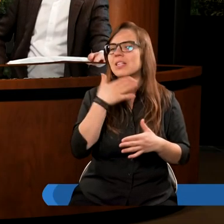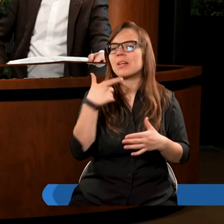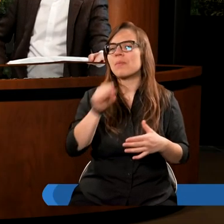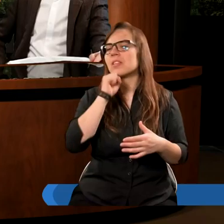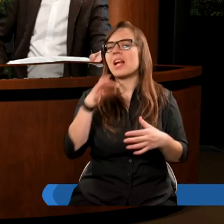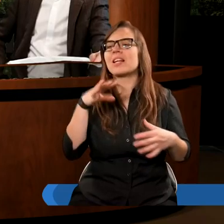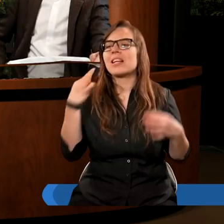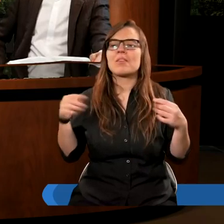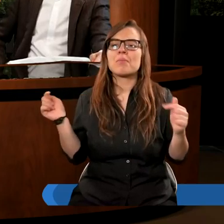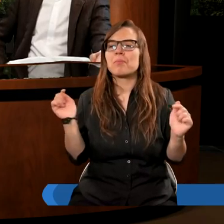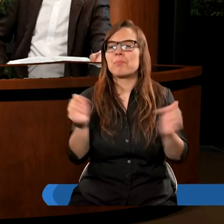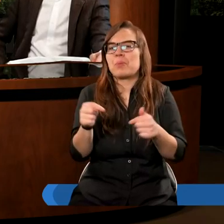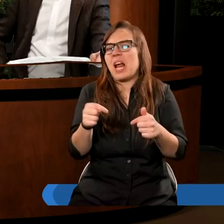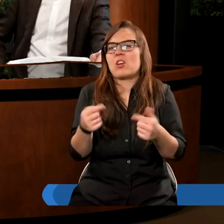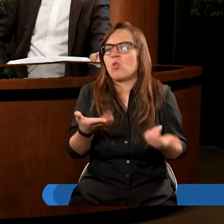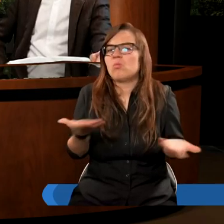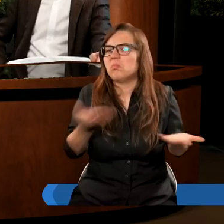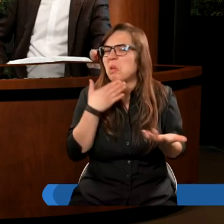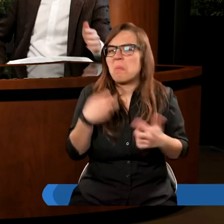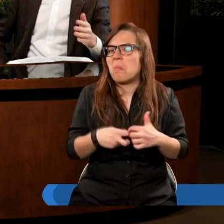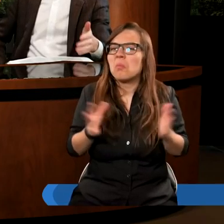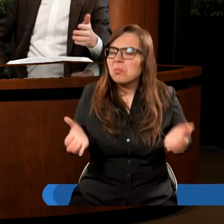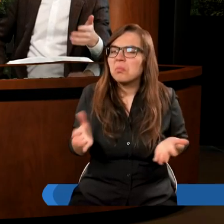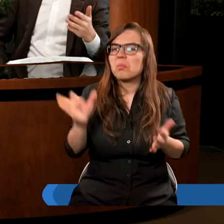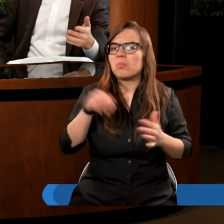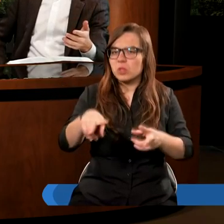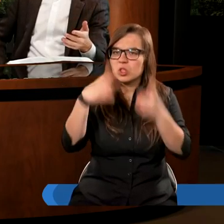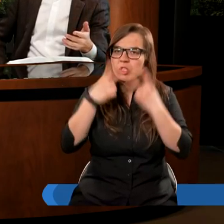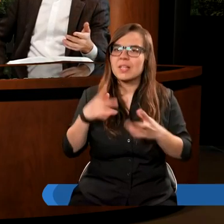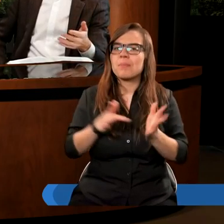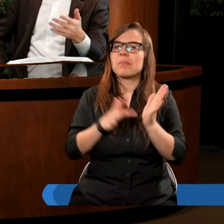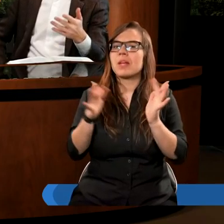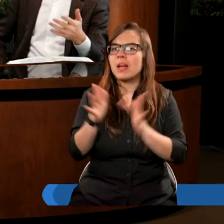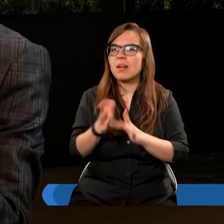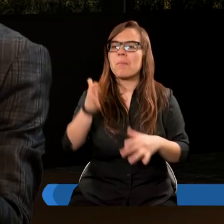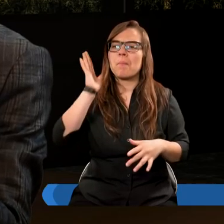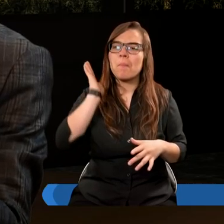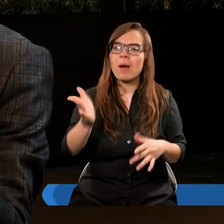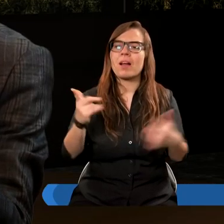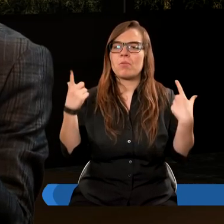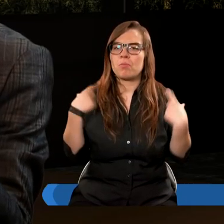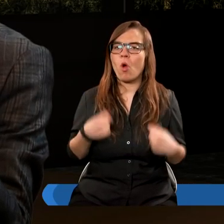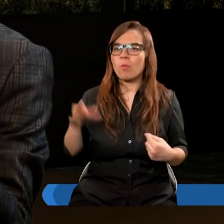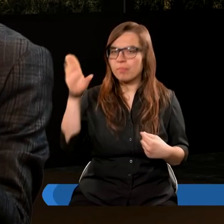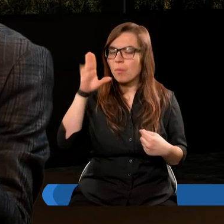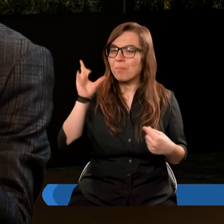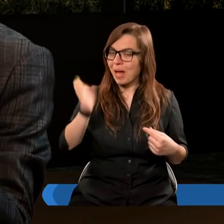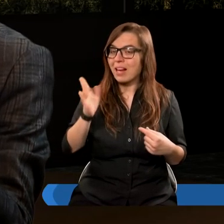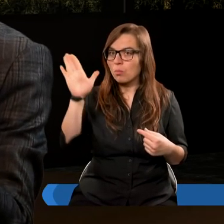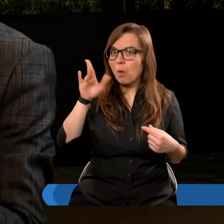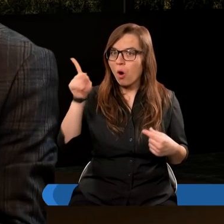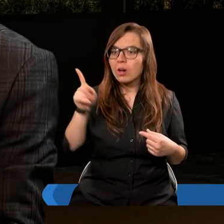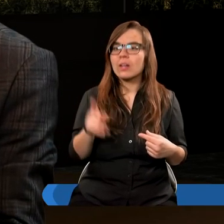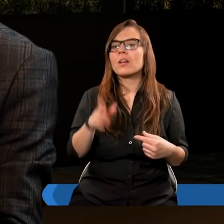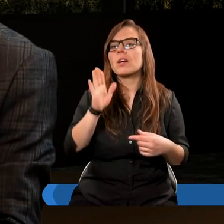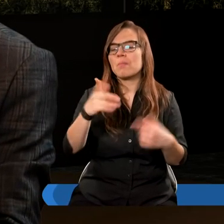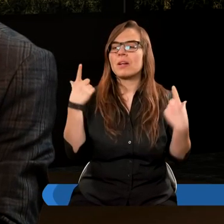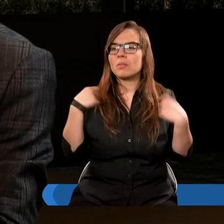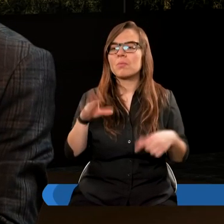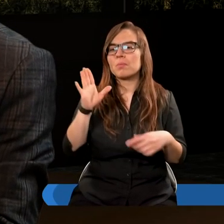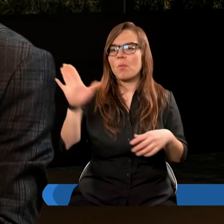żadnej sprzeczności, nie ma żadnego problemu, no bo czytamy o tym, że Jezus, będąc w postaci Bożej, będąc Bogiem, przyjmuje postać